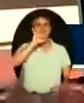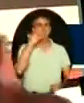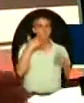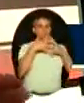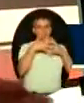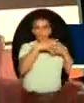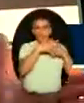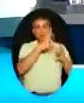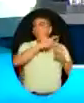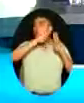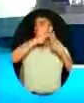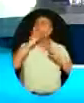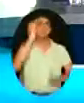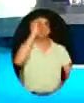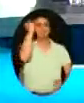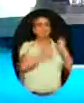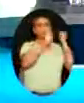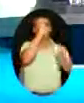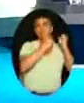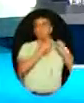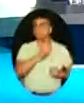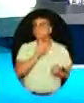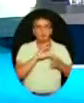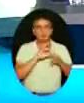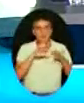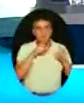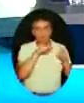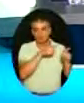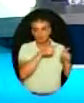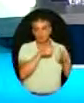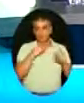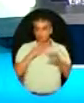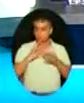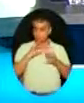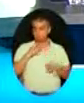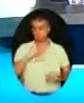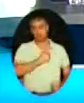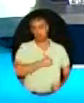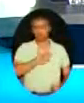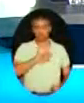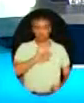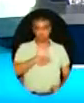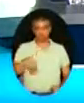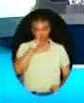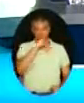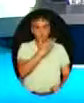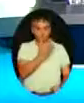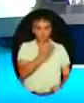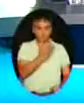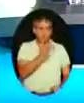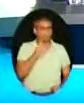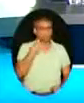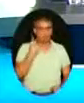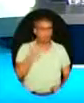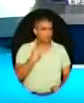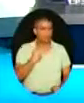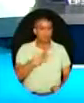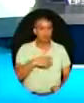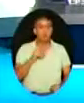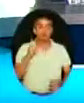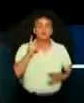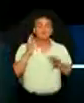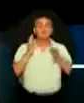פיגוע דקירות בכל העולם המערבי. מי שמנתק את זה מהמשפט שלצערי הרב, המאזינים, הצופים שלנו לא שומעים,